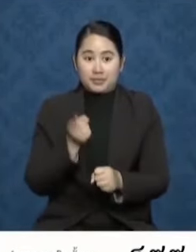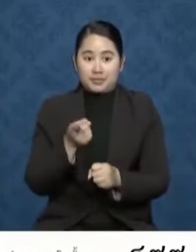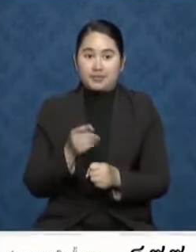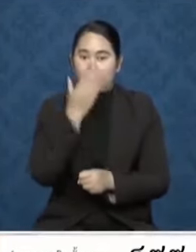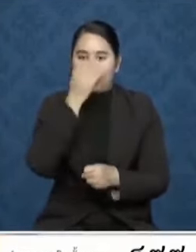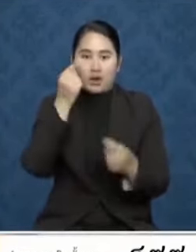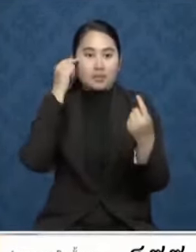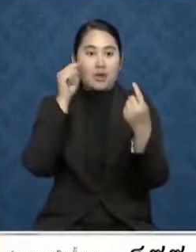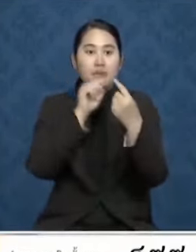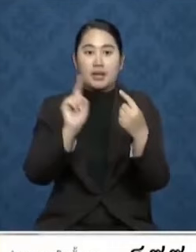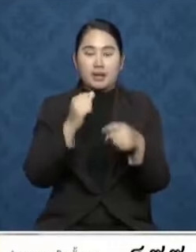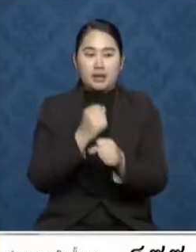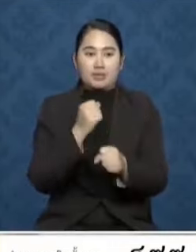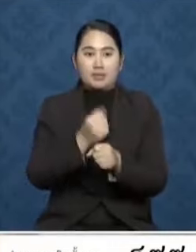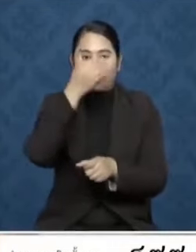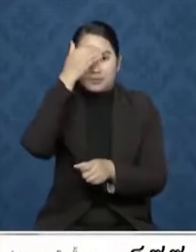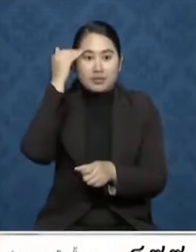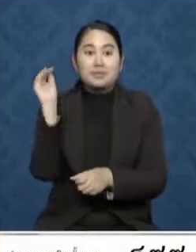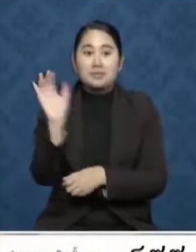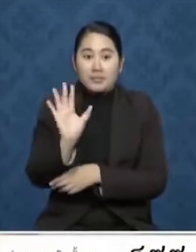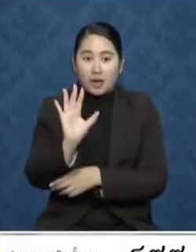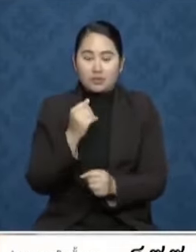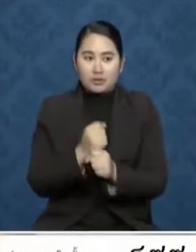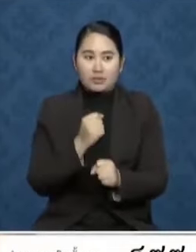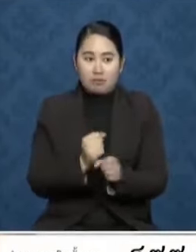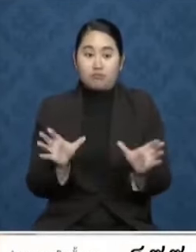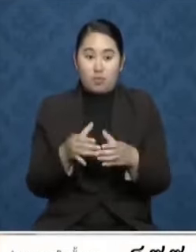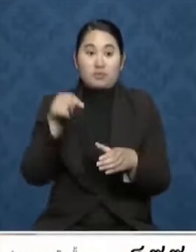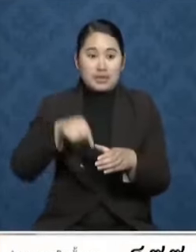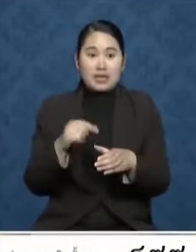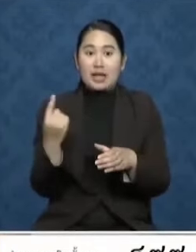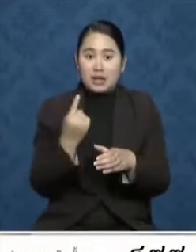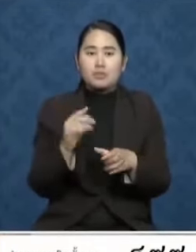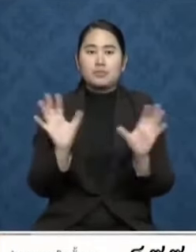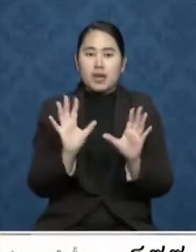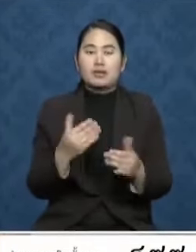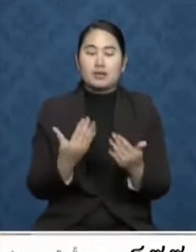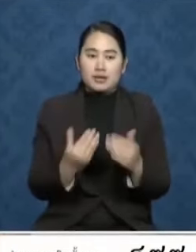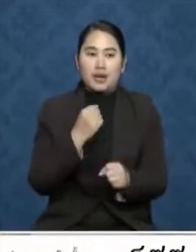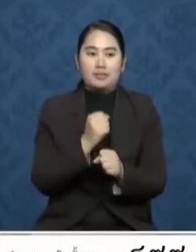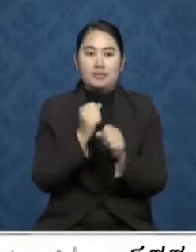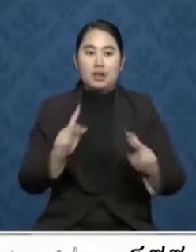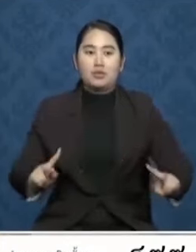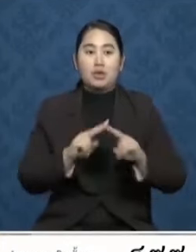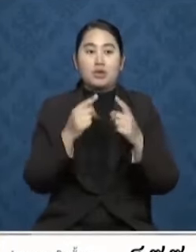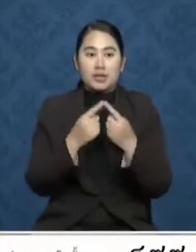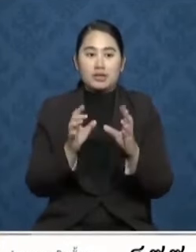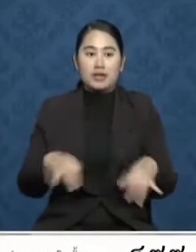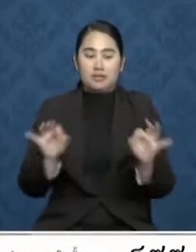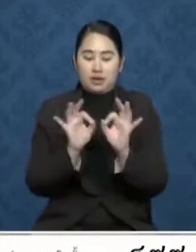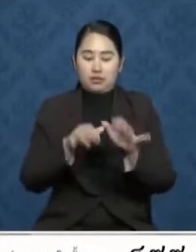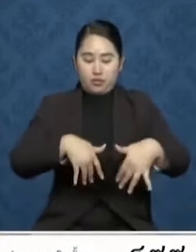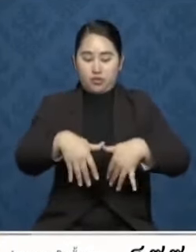จุดมุ่งหมายของเราในการทำงานอย่าลืมนะครับไม่ได้มีแค่พวกเราในนี้หรือพวกท่านที่อยู่กระทรวงแต่เป็นประชาชนที่